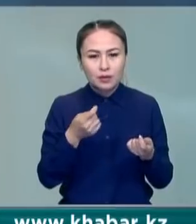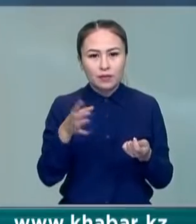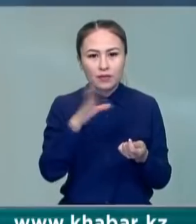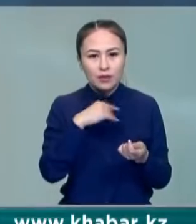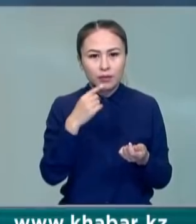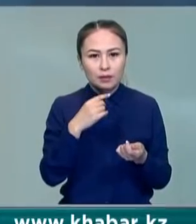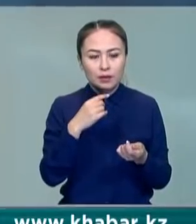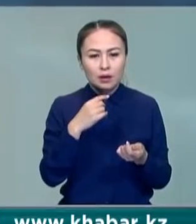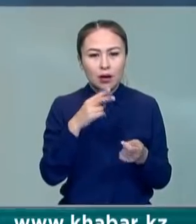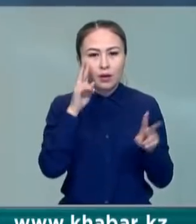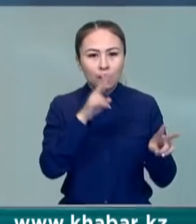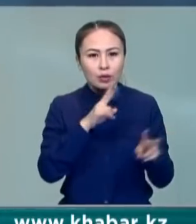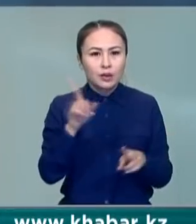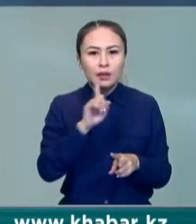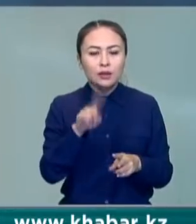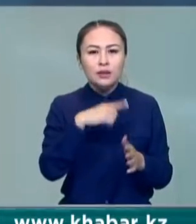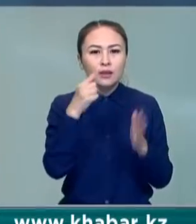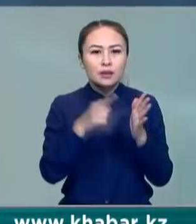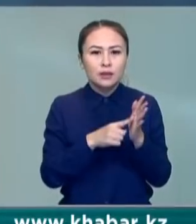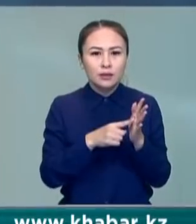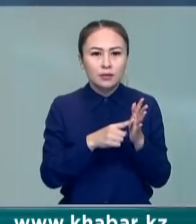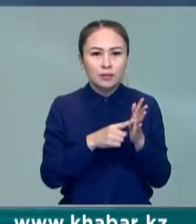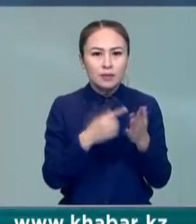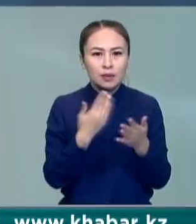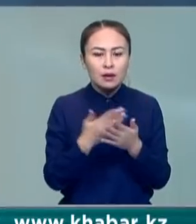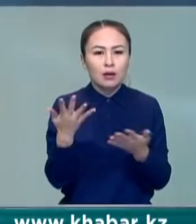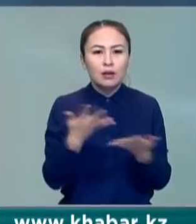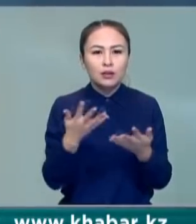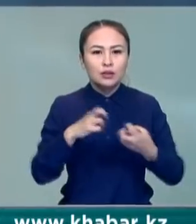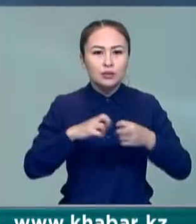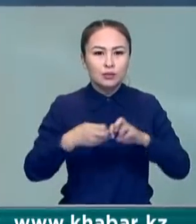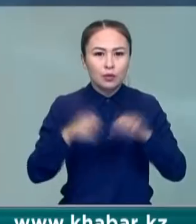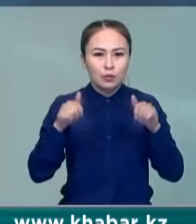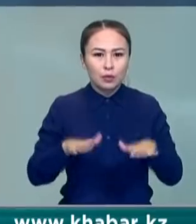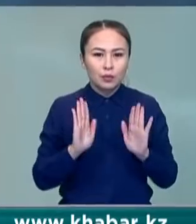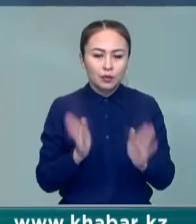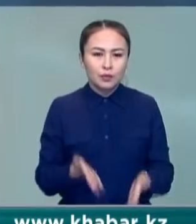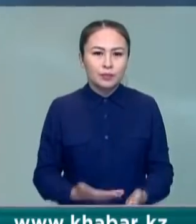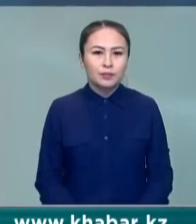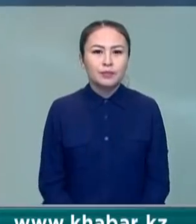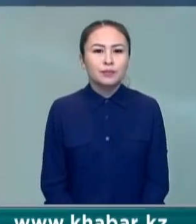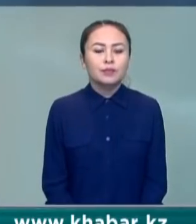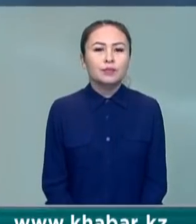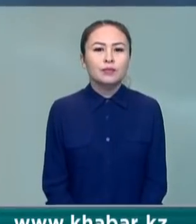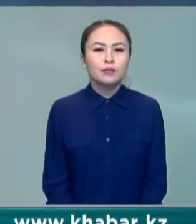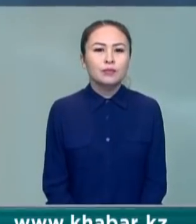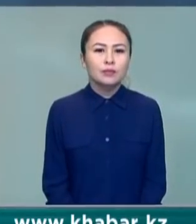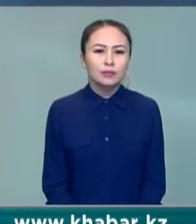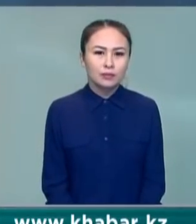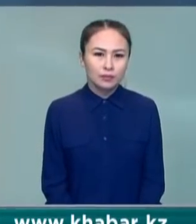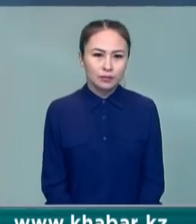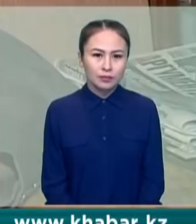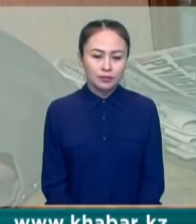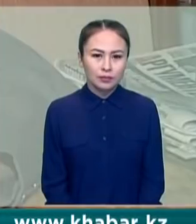деп санайды мамандар. Қадағалау органдарын не дейді? Мәселе қалай шешімін таппақ? Әріптесім тарқатады.